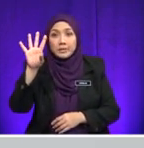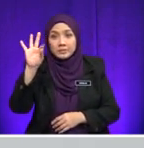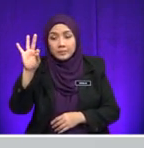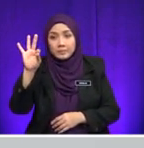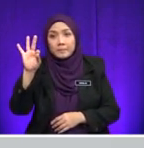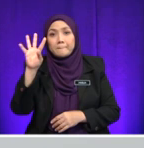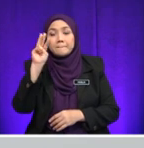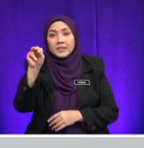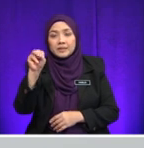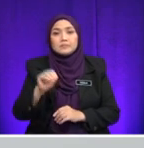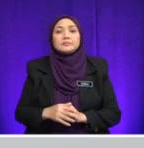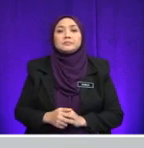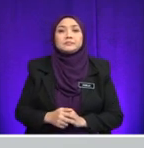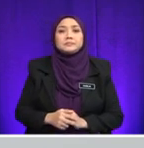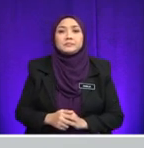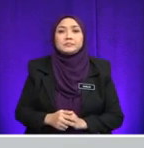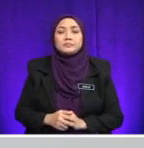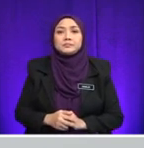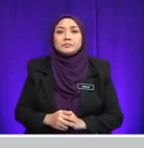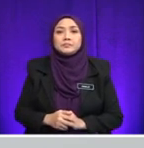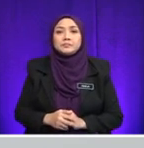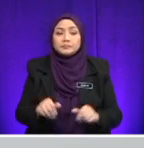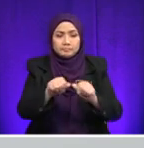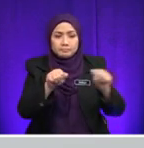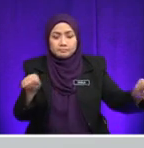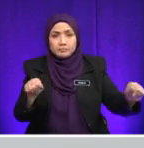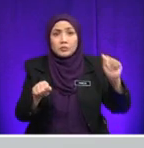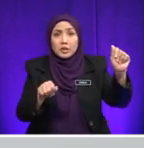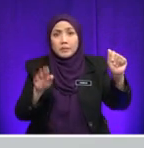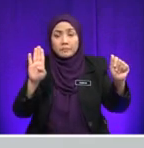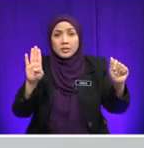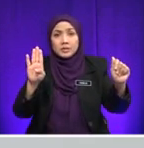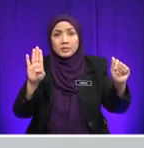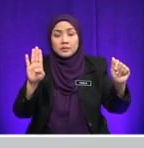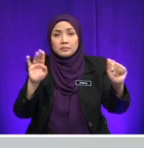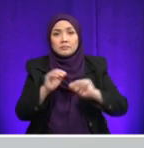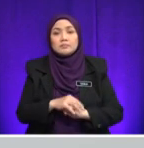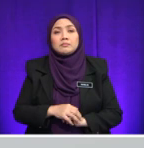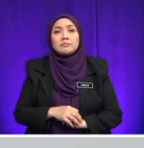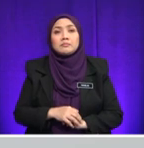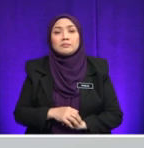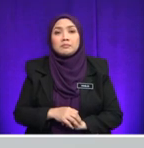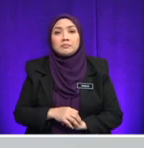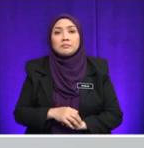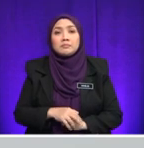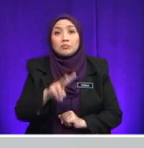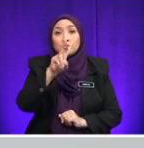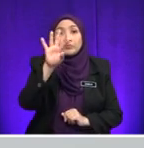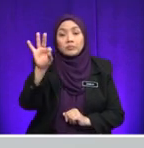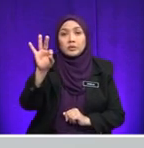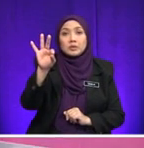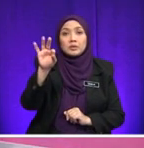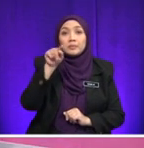Panca secara antara papan e dan papan 29